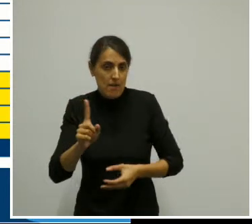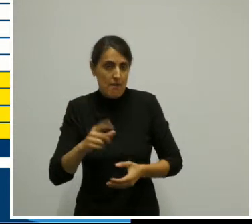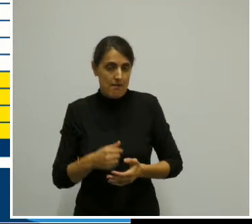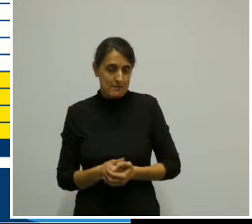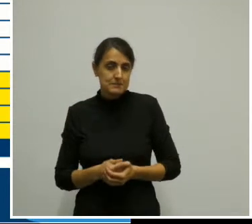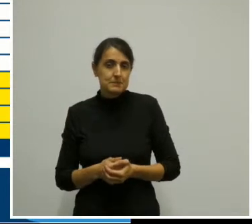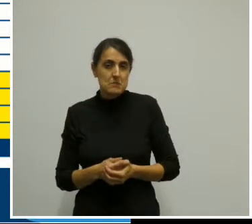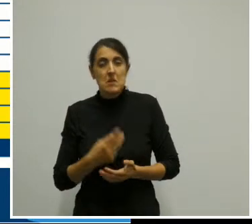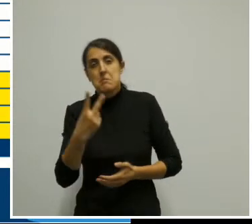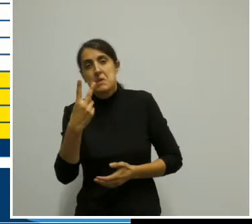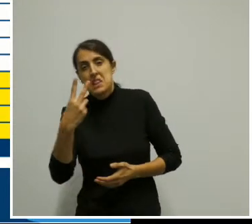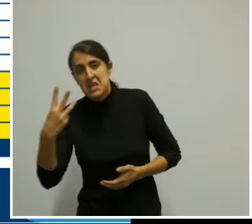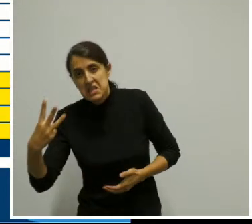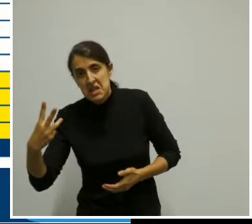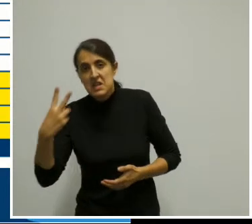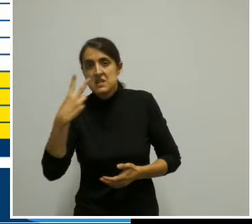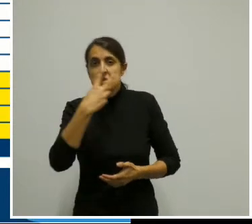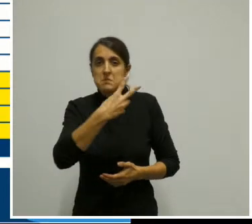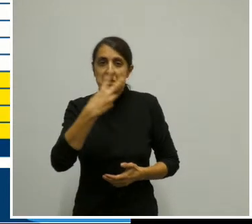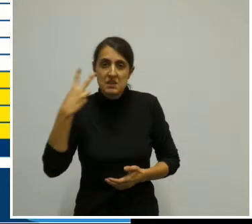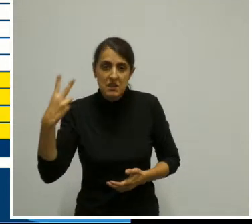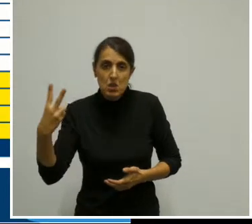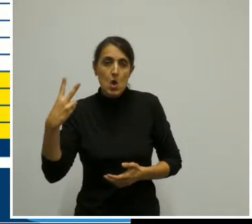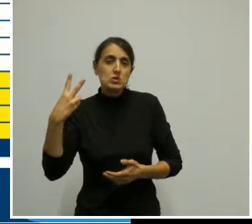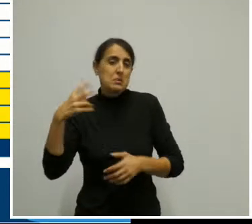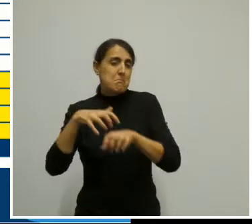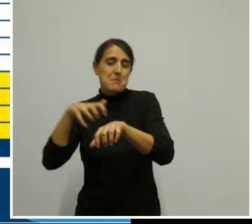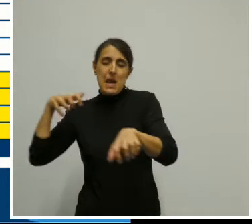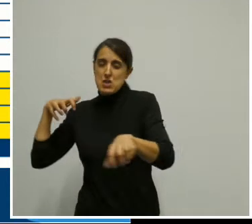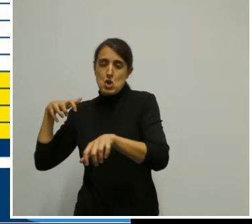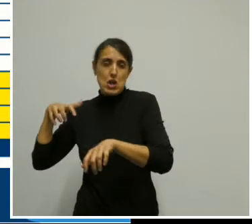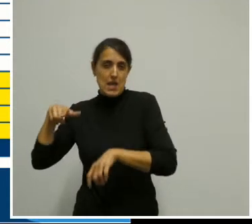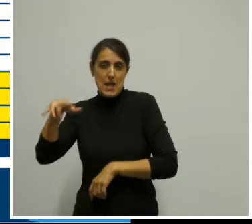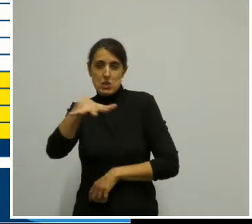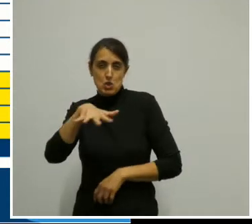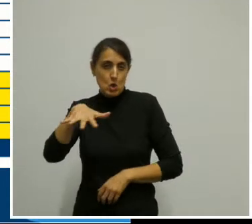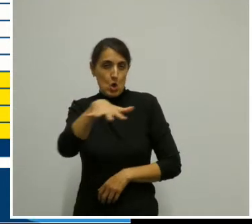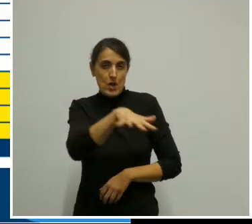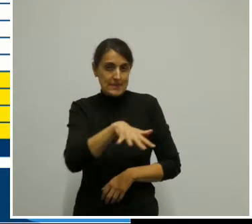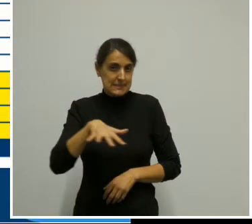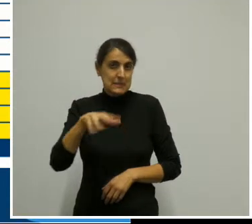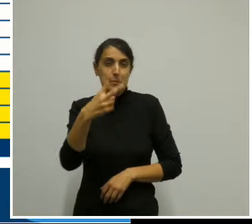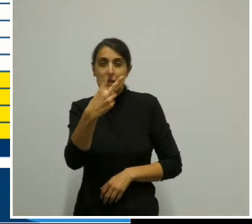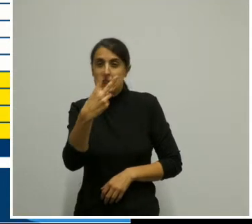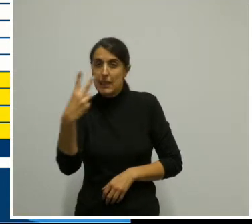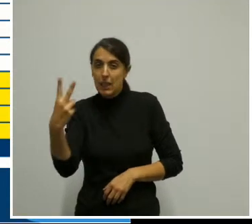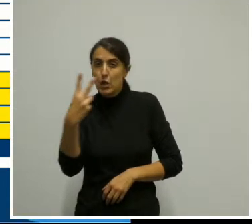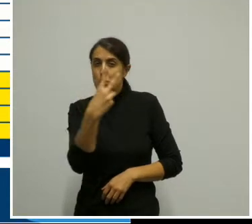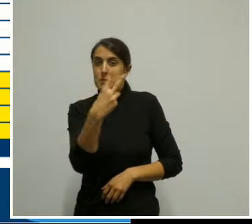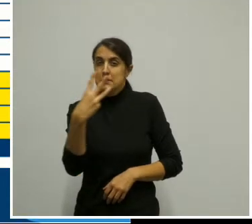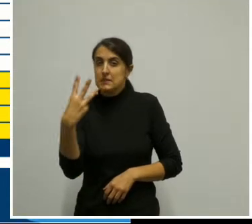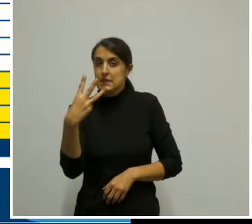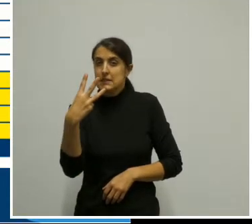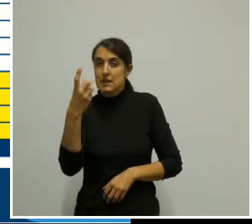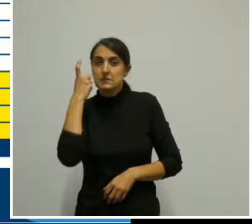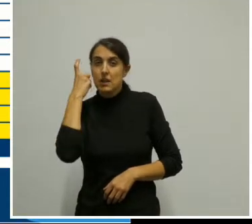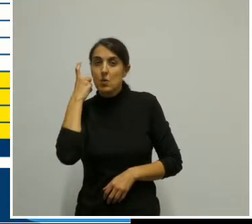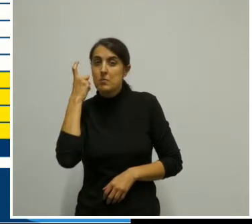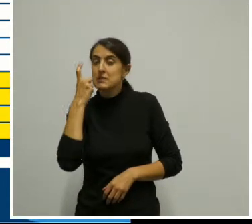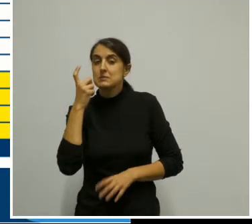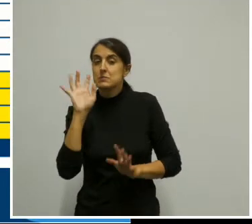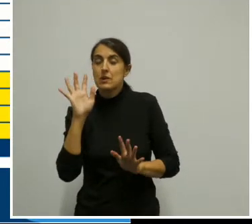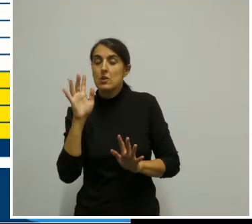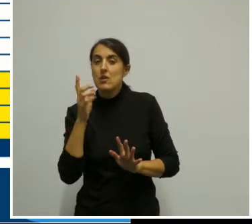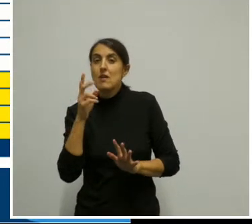A 23, 22, 23 es queden a la majoria de les zones, tot i que moltes vegades no van acabar d'omplir. Hi